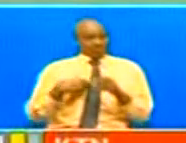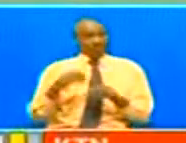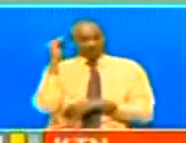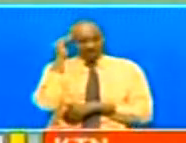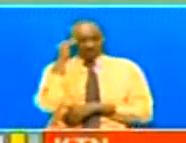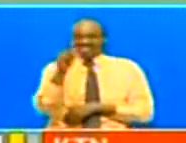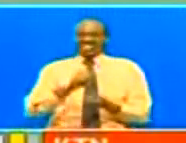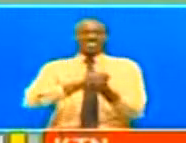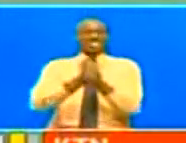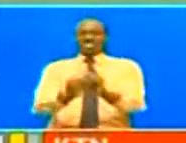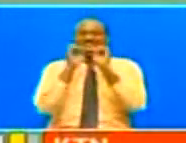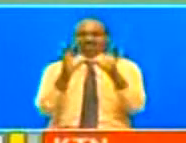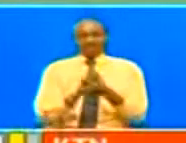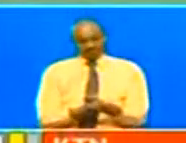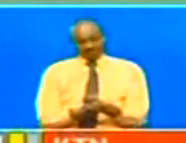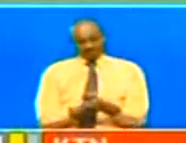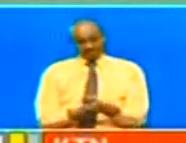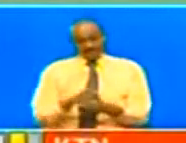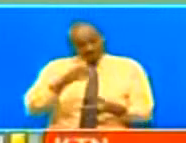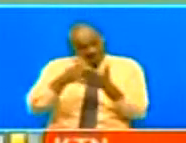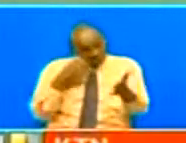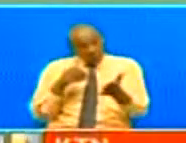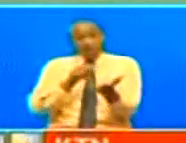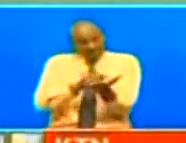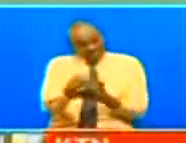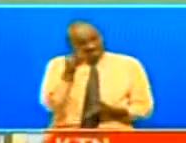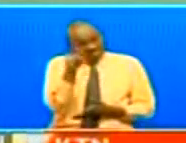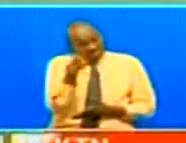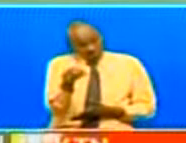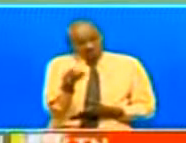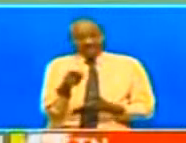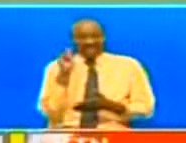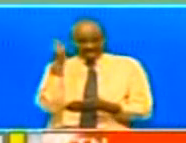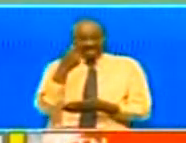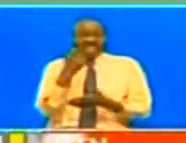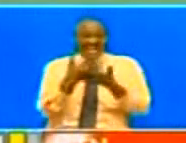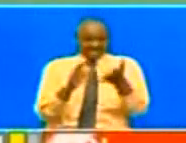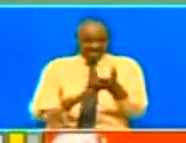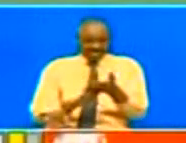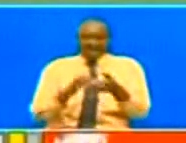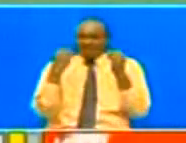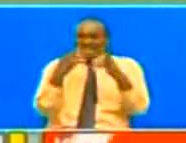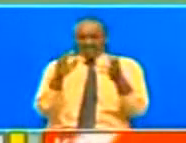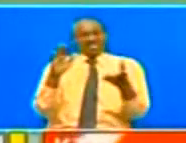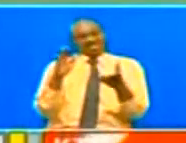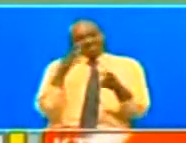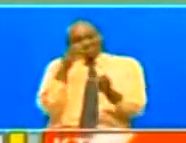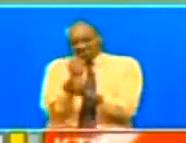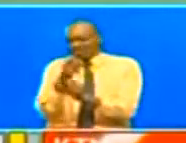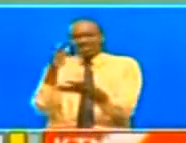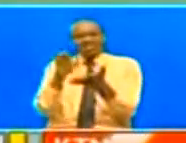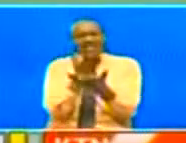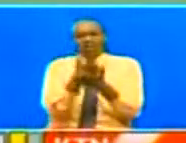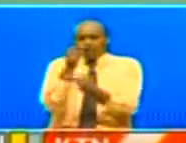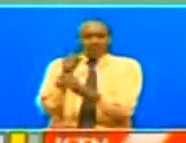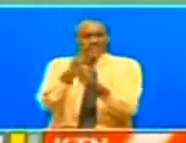haitabadilishwa. Kaimenyi amesema kabla kuchapishwa kwa kwenye gazeti rasmi la serikali, washikadau wa elimu walishirikishwa